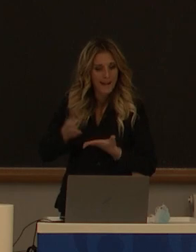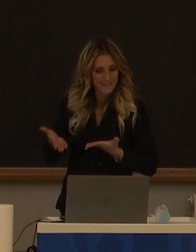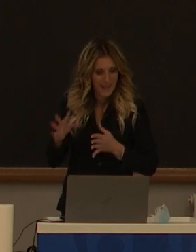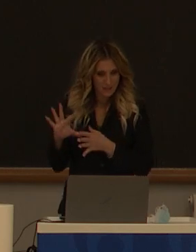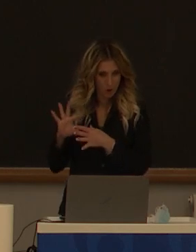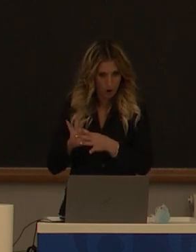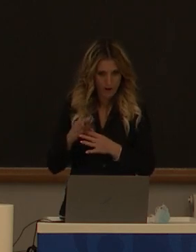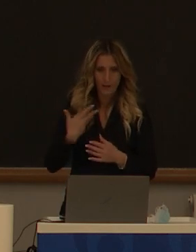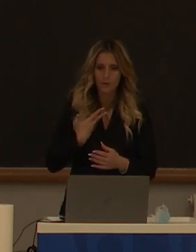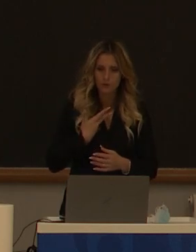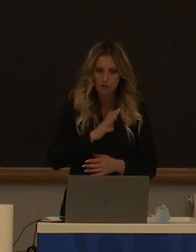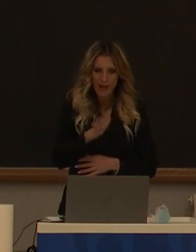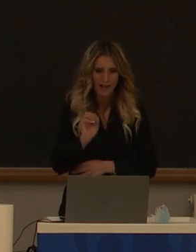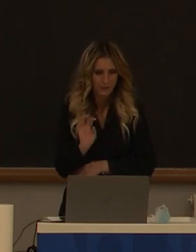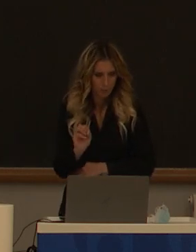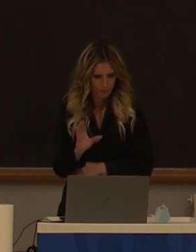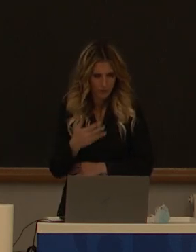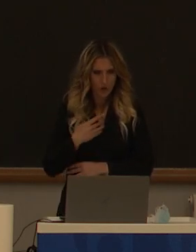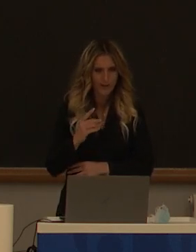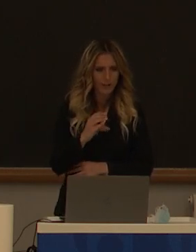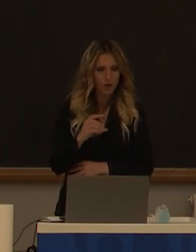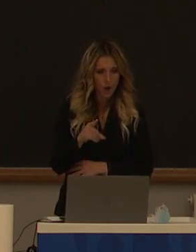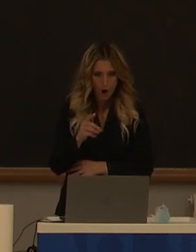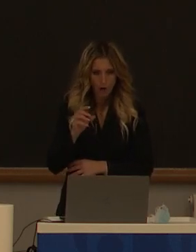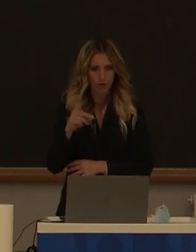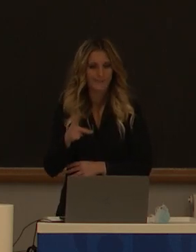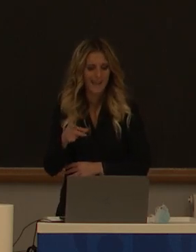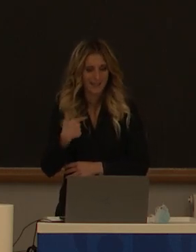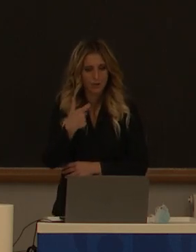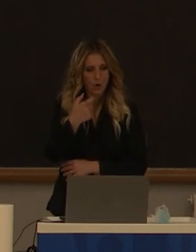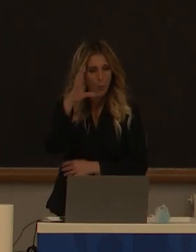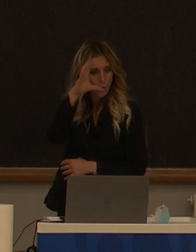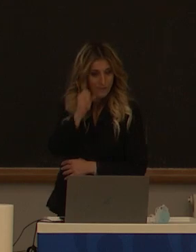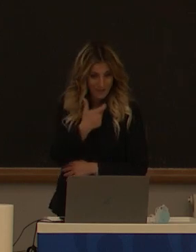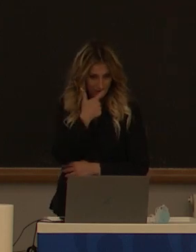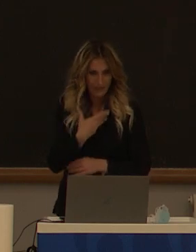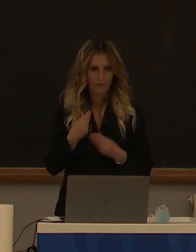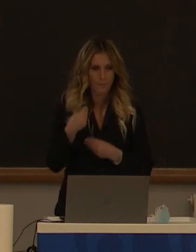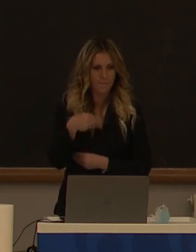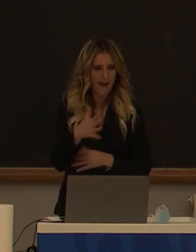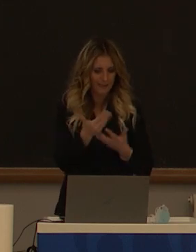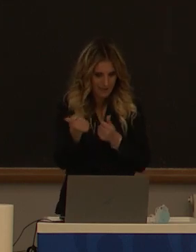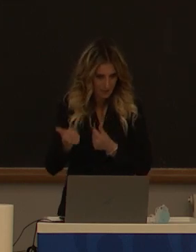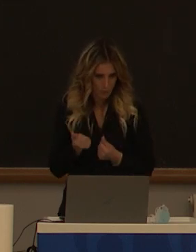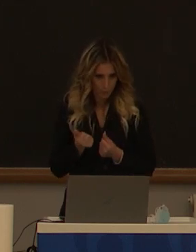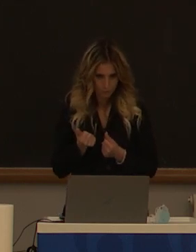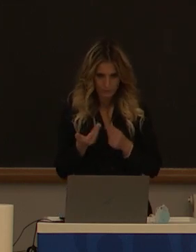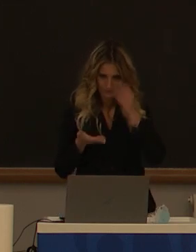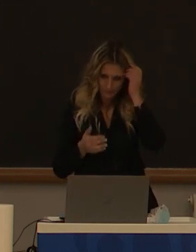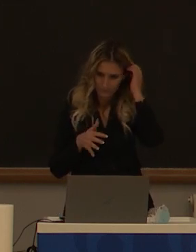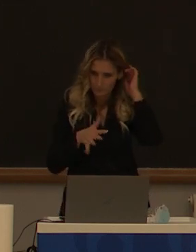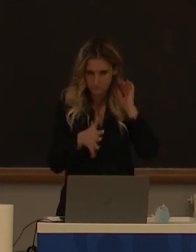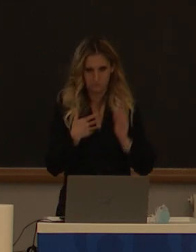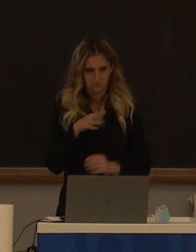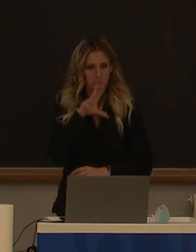sono collegati il professor Chiodo e il professor Dainese dell'Università di Teramo, che salutiamo e di qui a poco